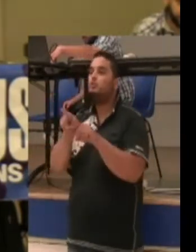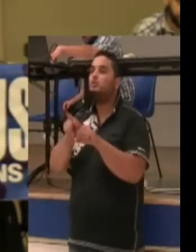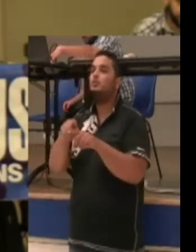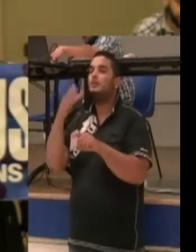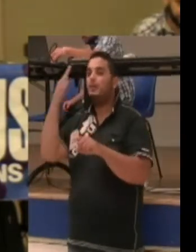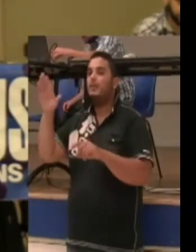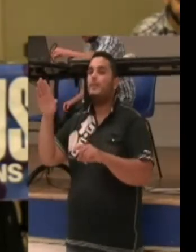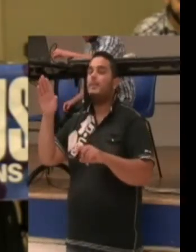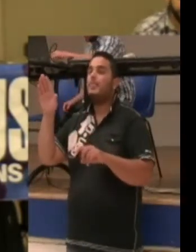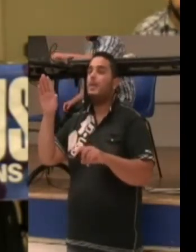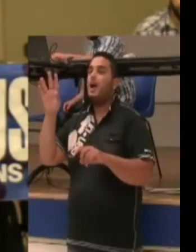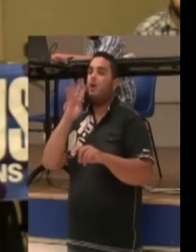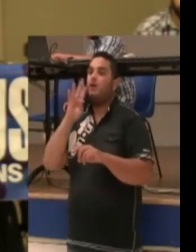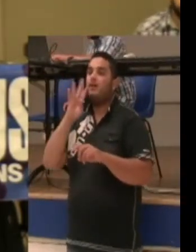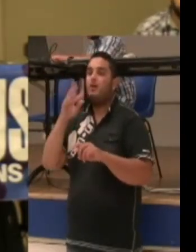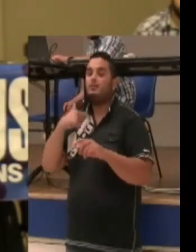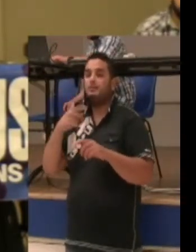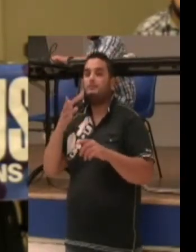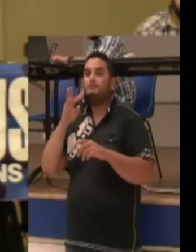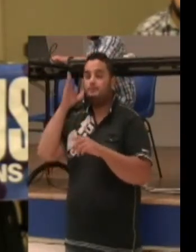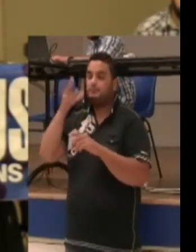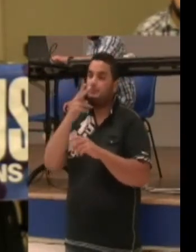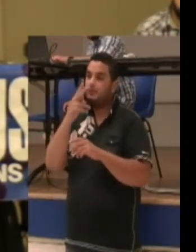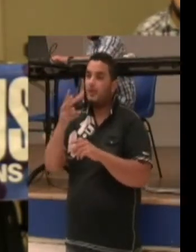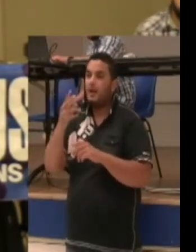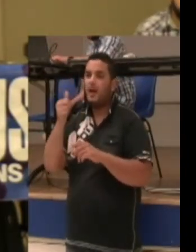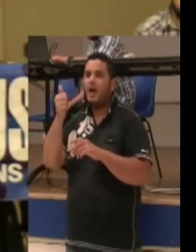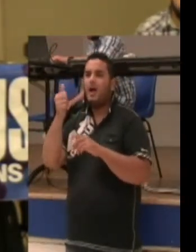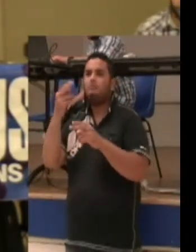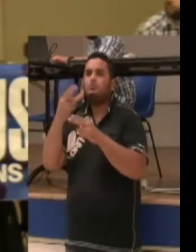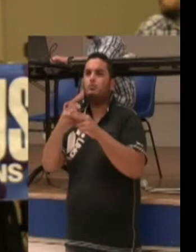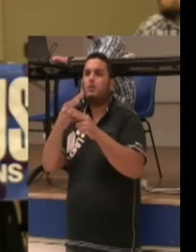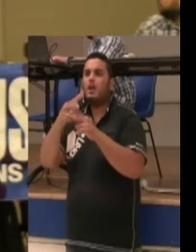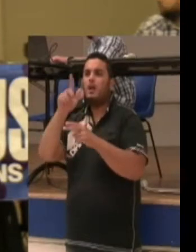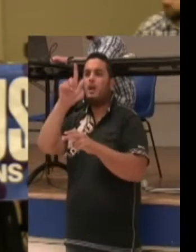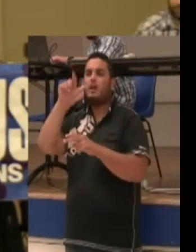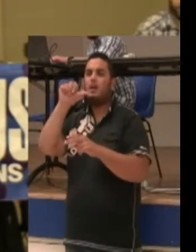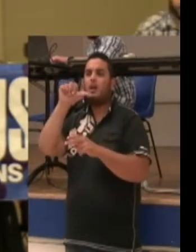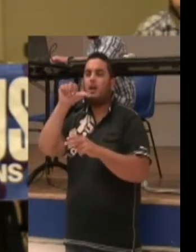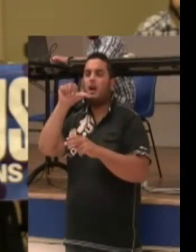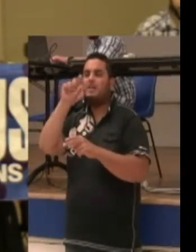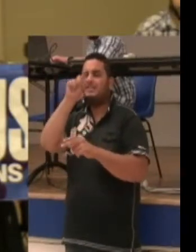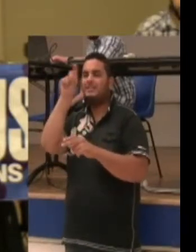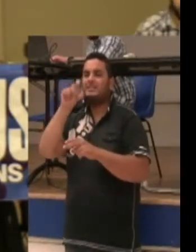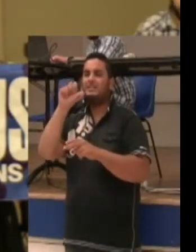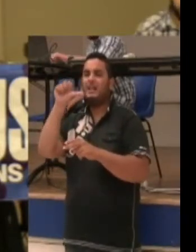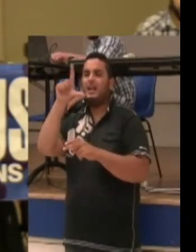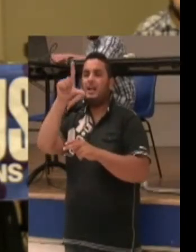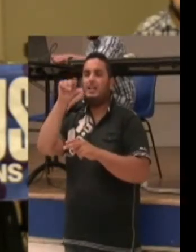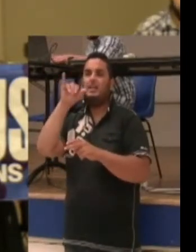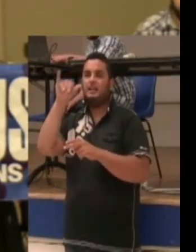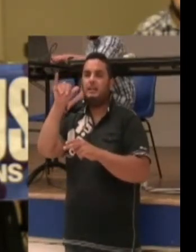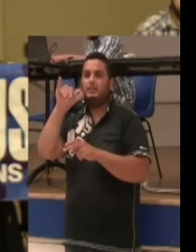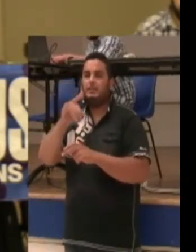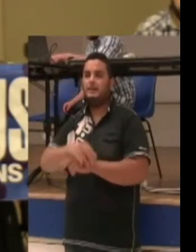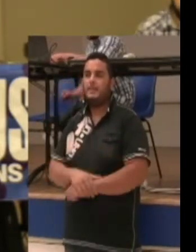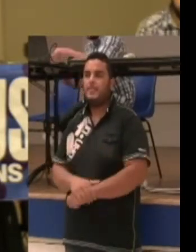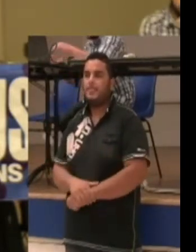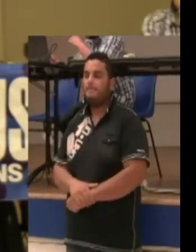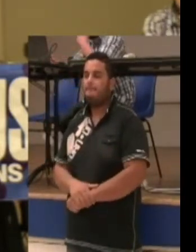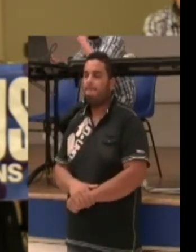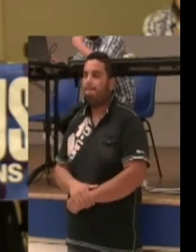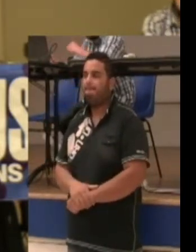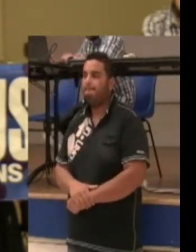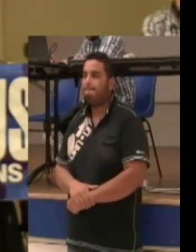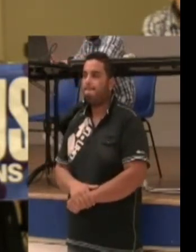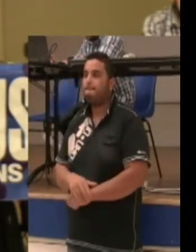Mohamed Rassel, rahimahullah, qui est un des maîtres de notre Cheikh Zakaria Siddiqui. Cheikh Mohamed